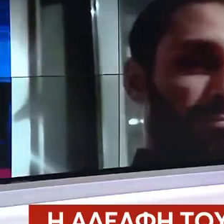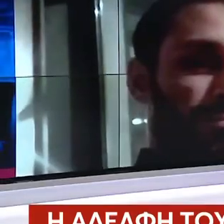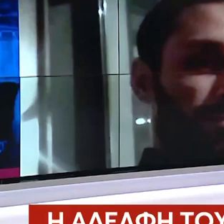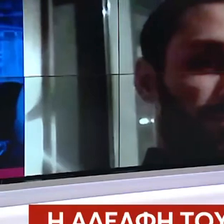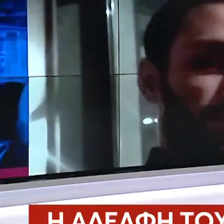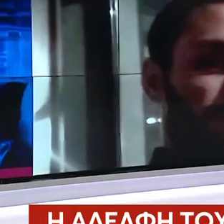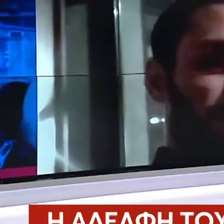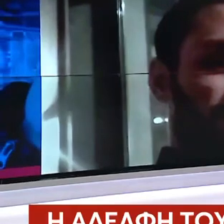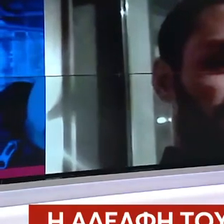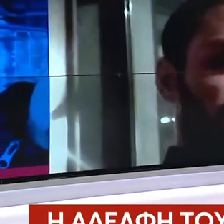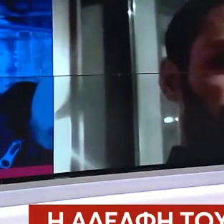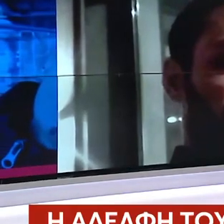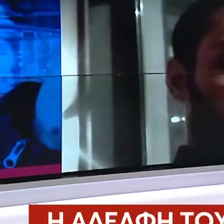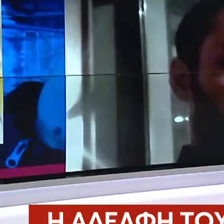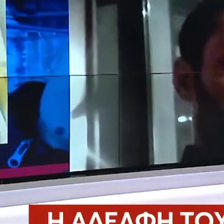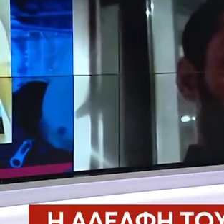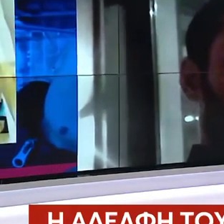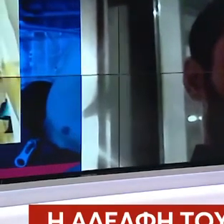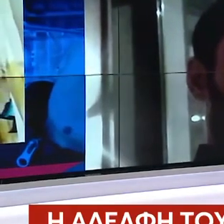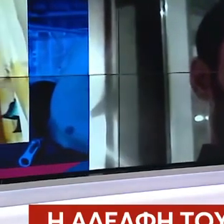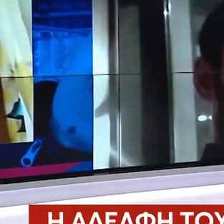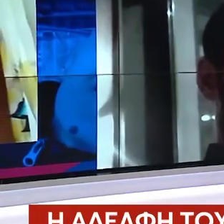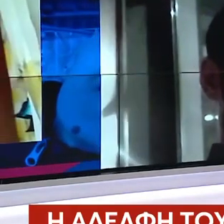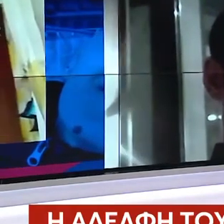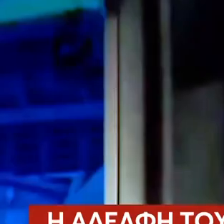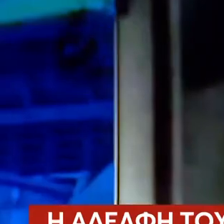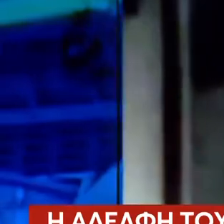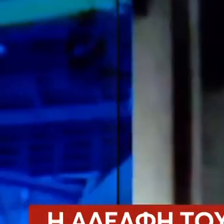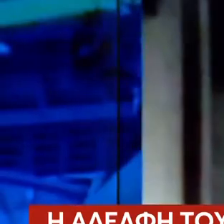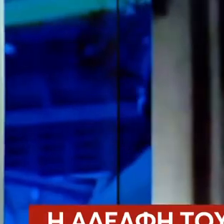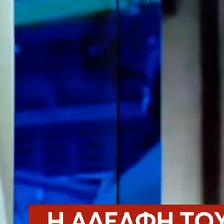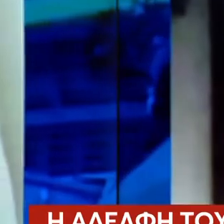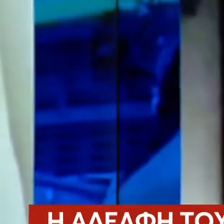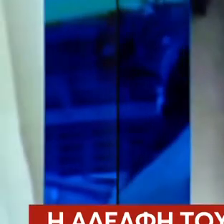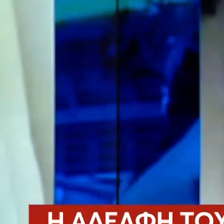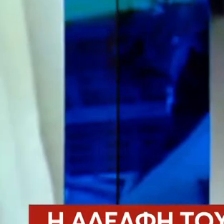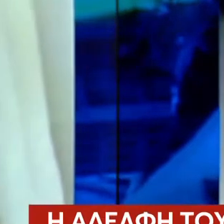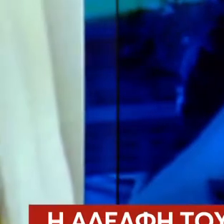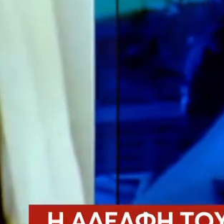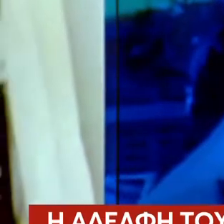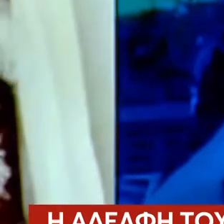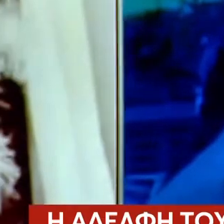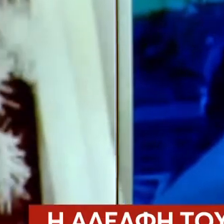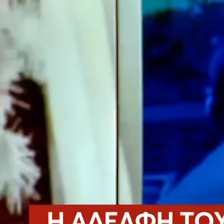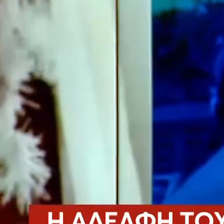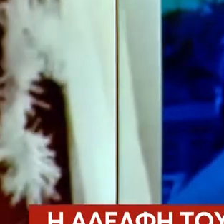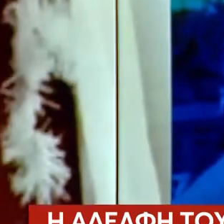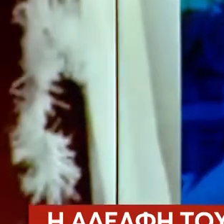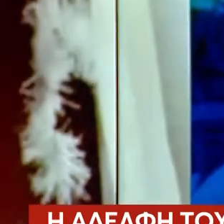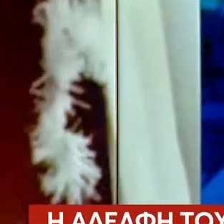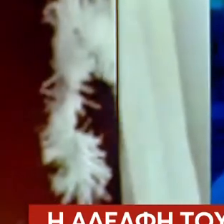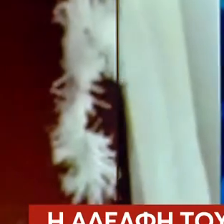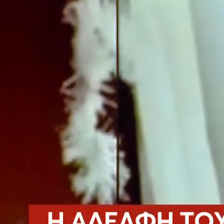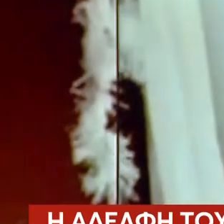κοπέλα επισκέπτεται ειδικούς. Να σου πω ότι τοποθετείται στην εκπομπή μας για όλο αυτό που έχει συμβεί, και το μεγάλο